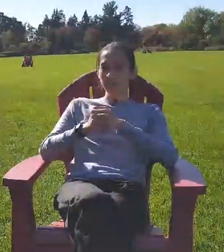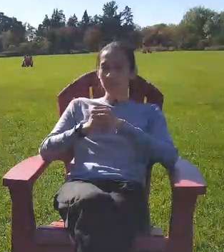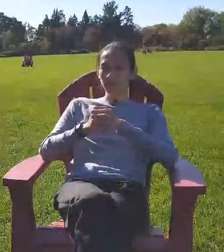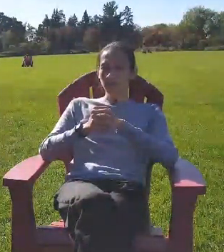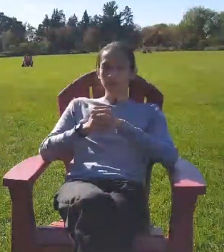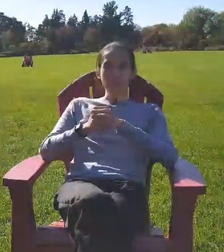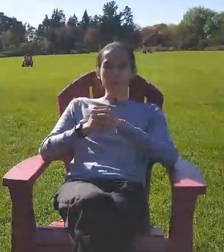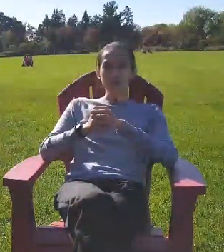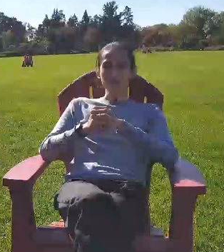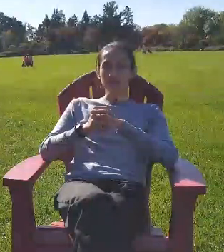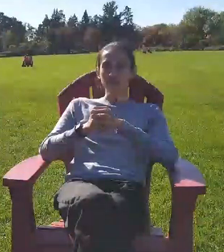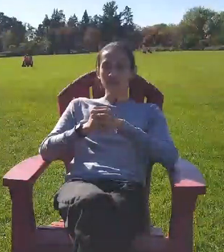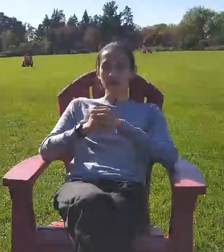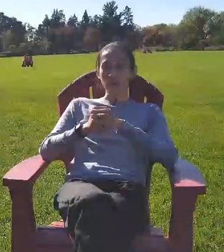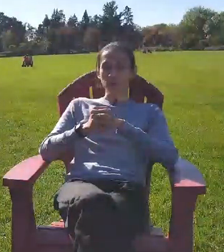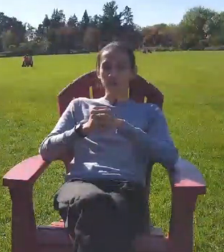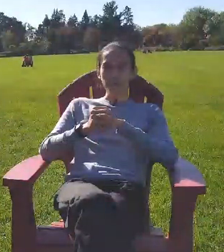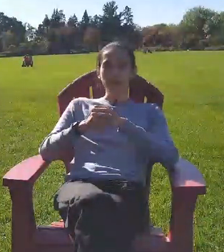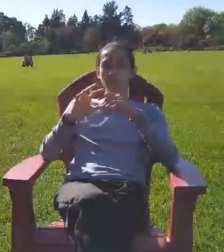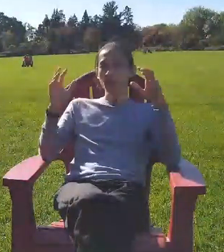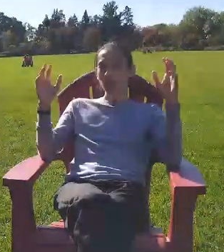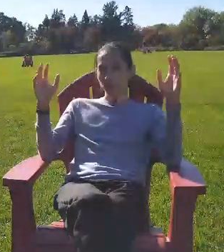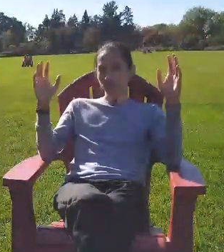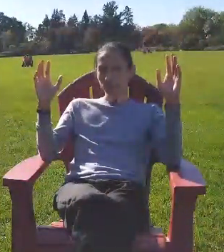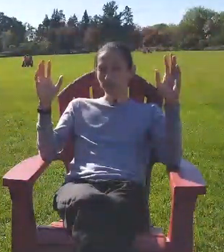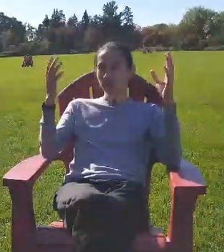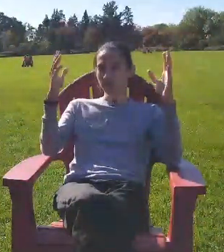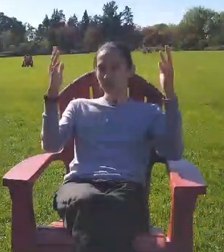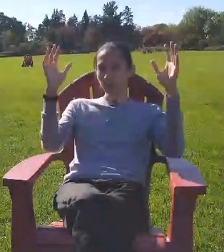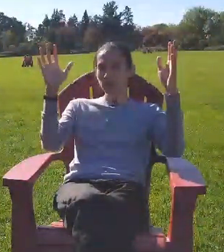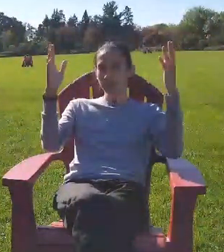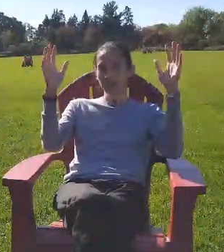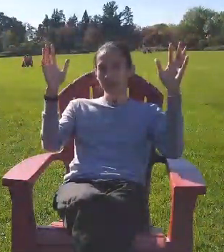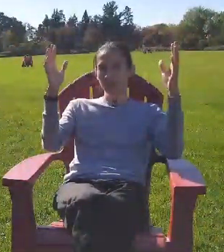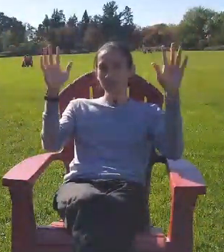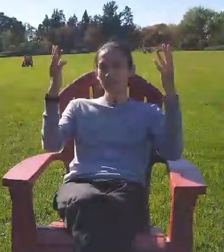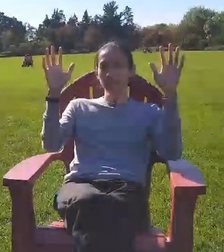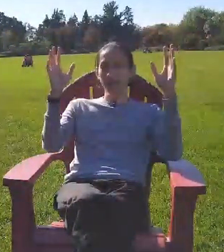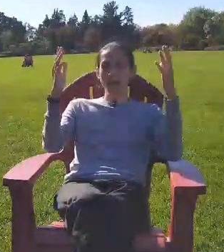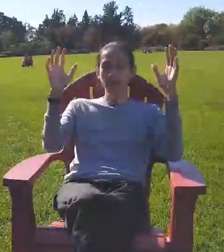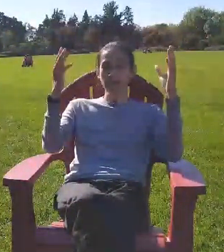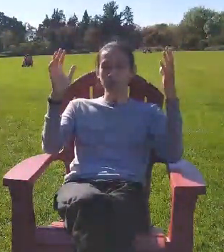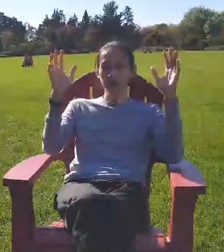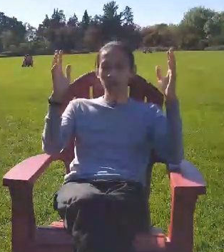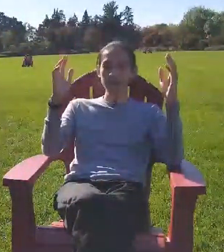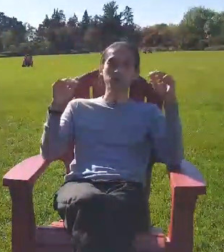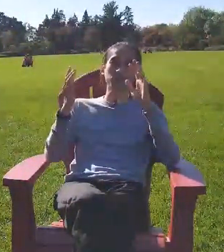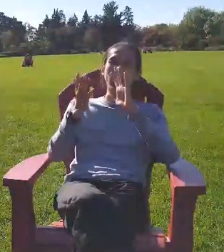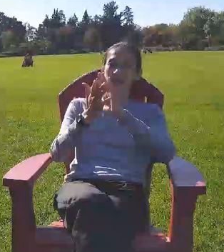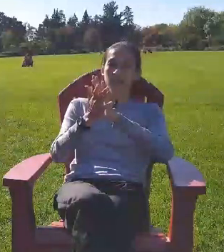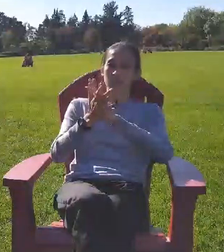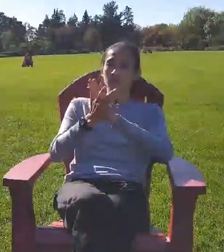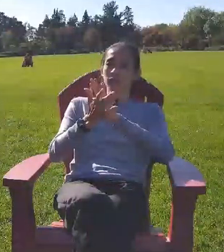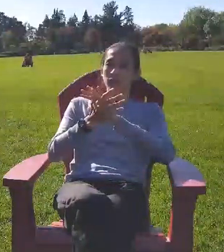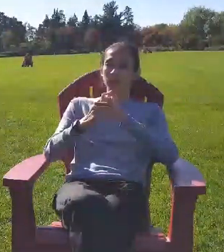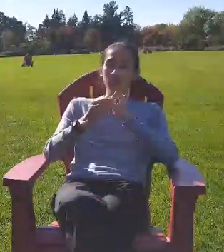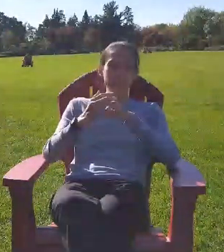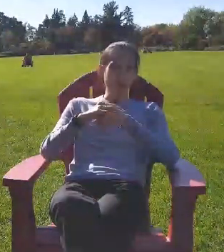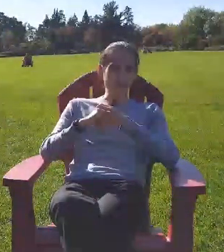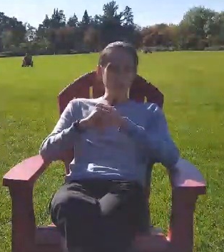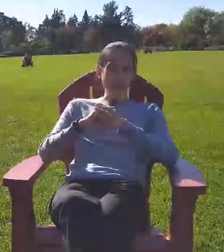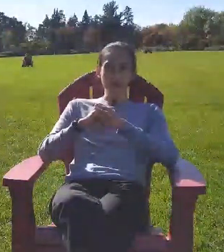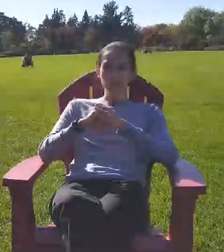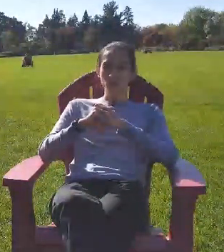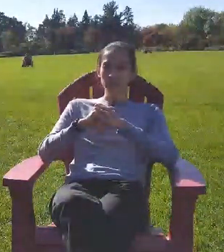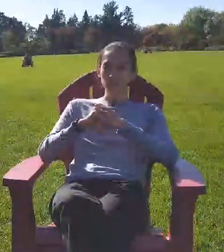strategi Flap pa eh atau flapping Applause jadi seperti ini ini adalah alternatif dari tepuk tangan karena